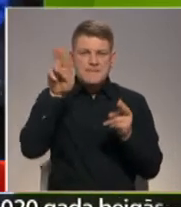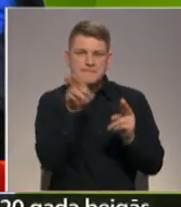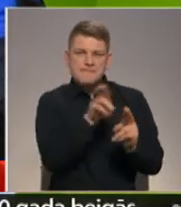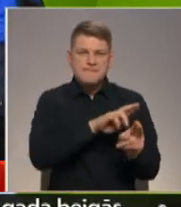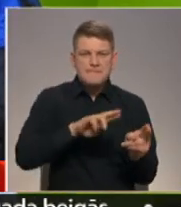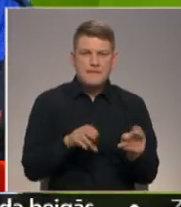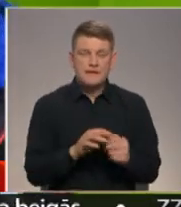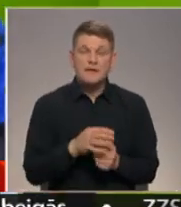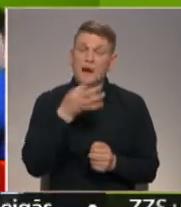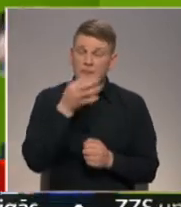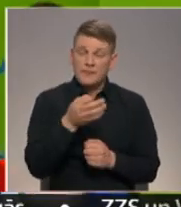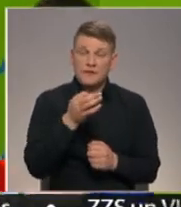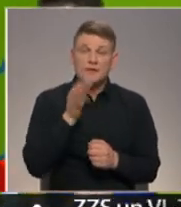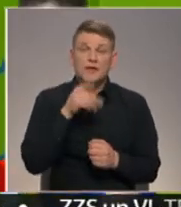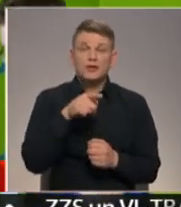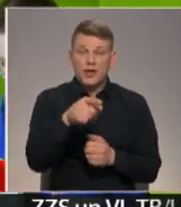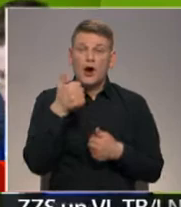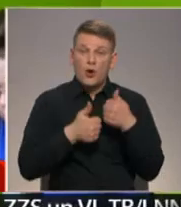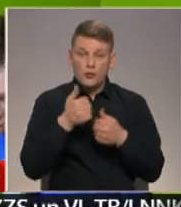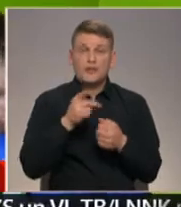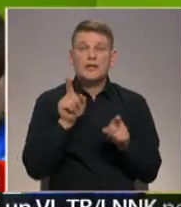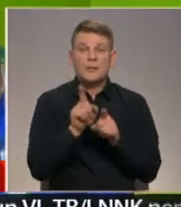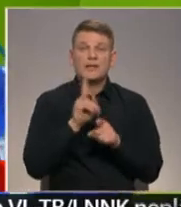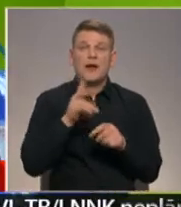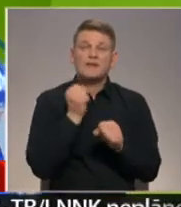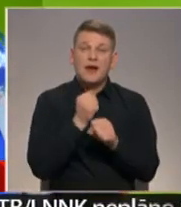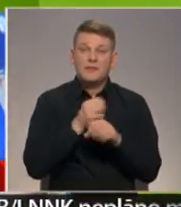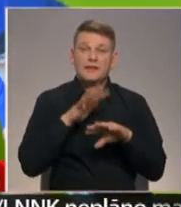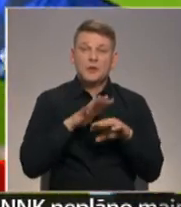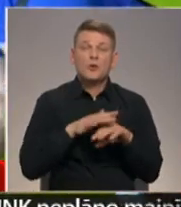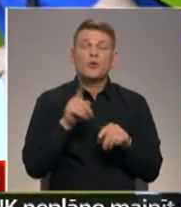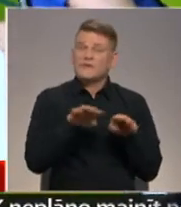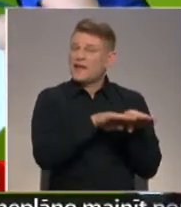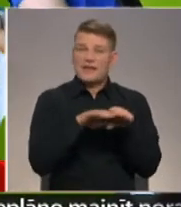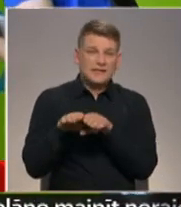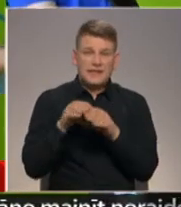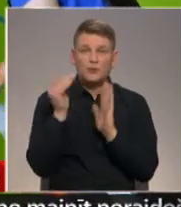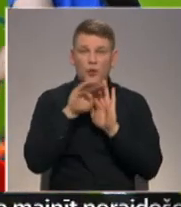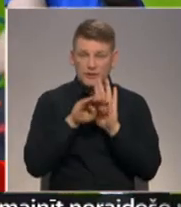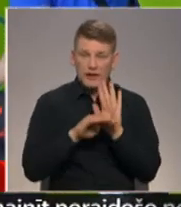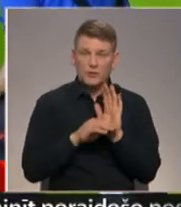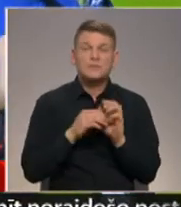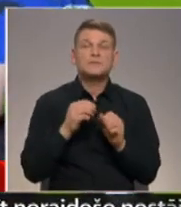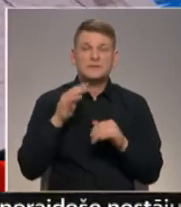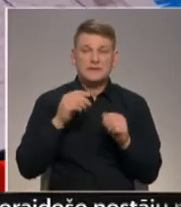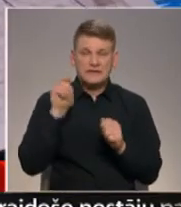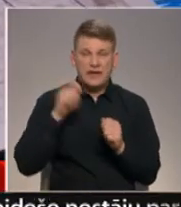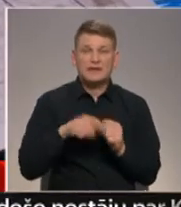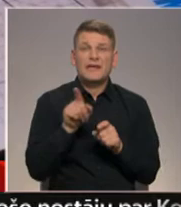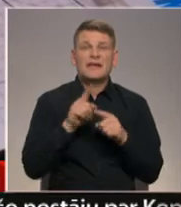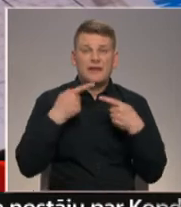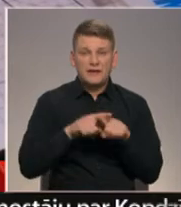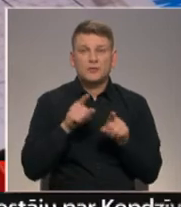precīzi. Jāpiebilst, ka šajā konkursā gluži kā darba tirgu uz vienlīdzīgiem noteikumiem startē gan tehnikumu, gan